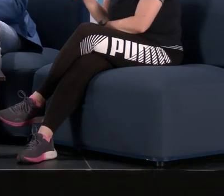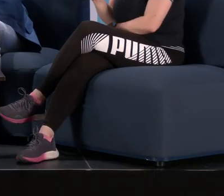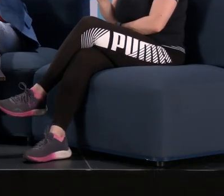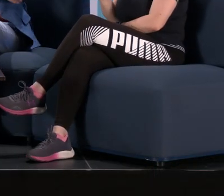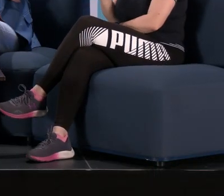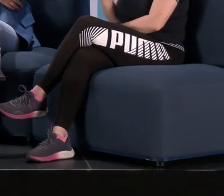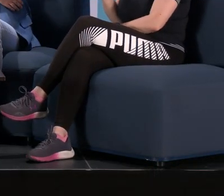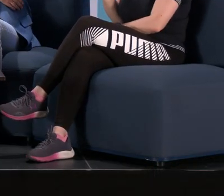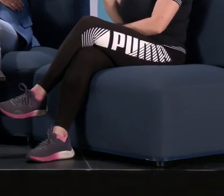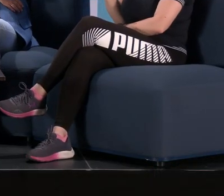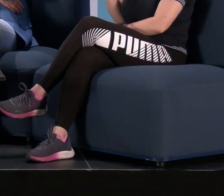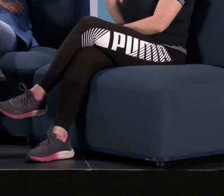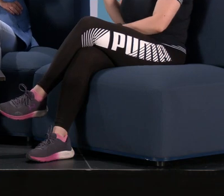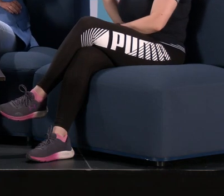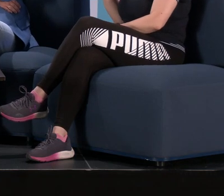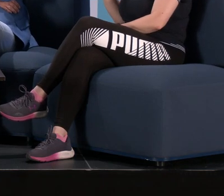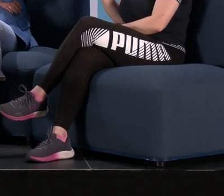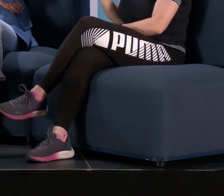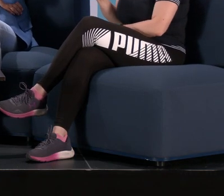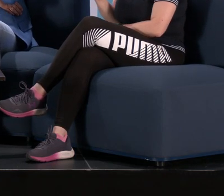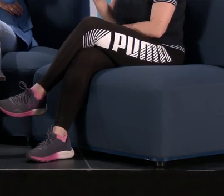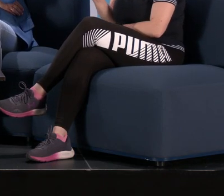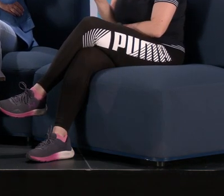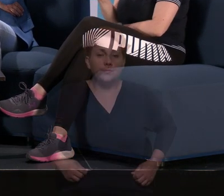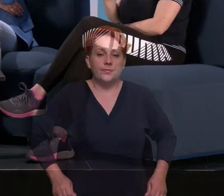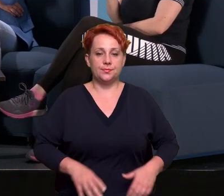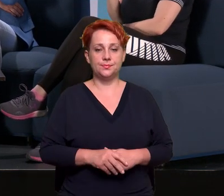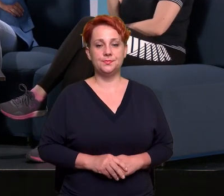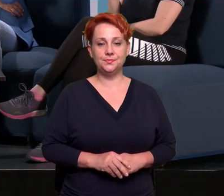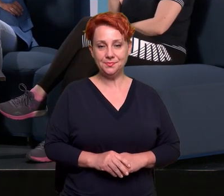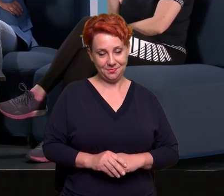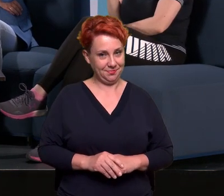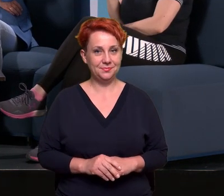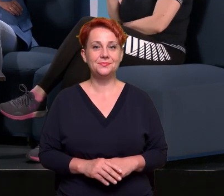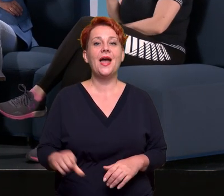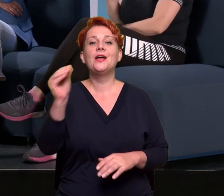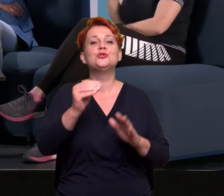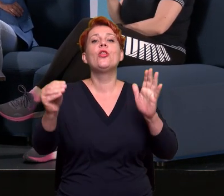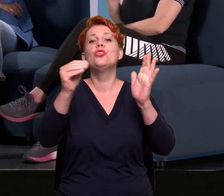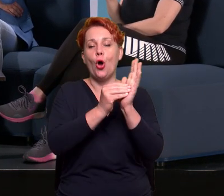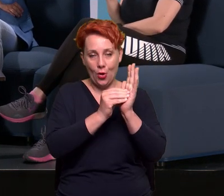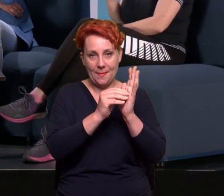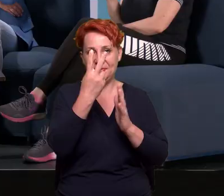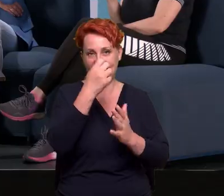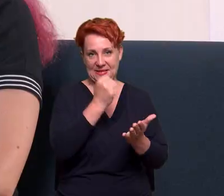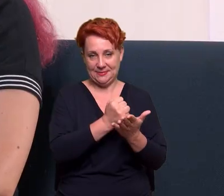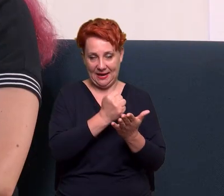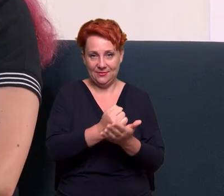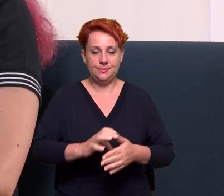Ja bym jeszcze dorzuciła do tych swastyk i estetyki grozy i dwie kwestie. To znaczy, pierwsza jest w